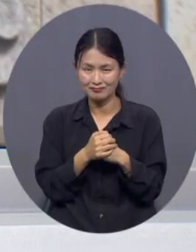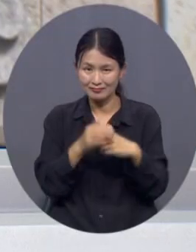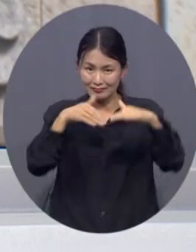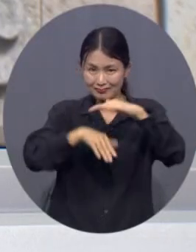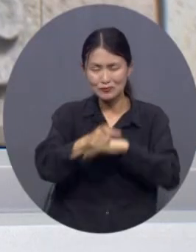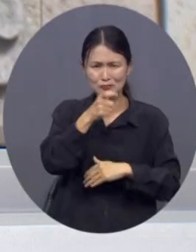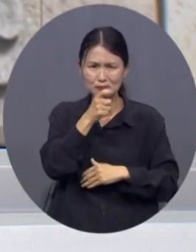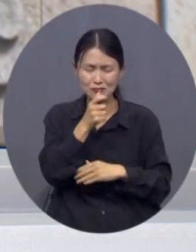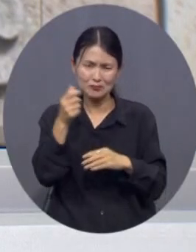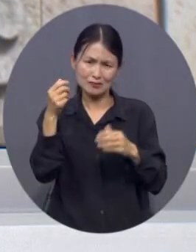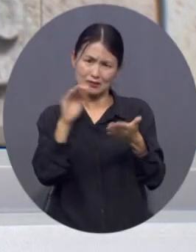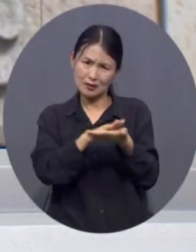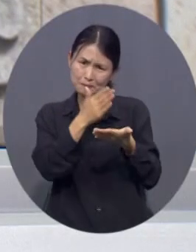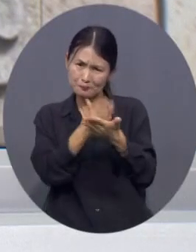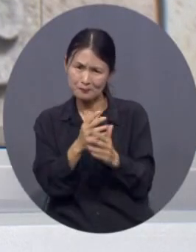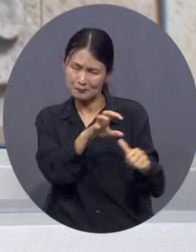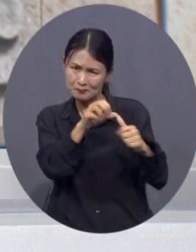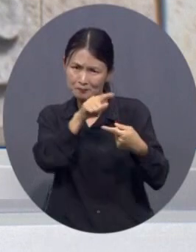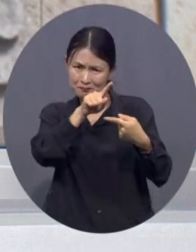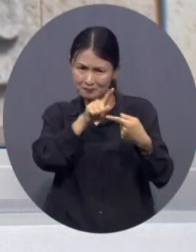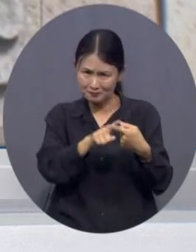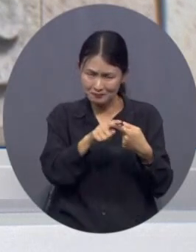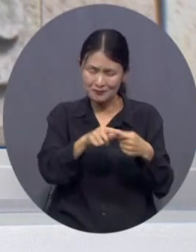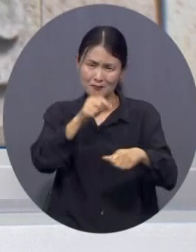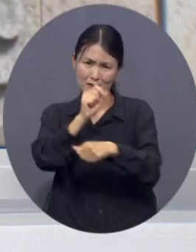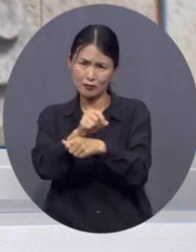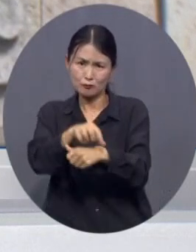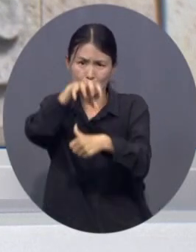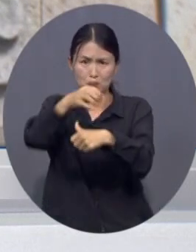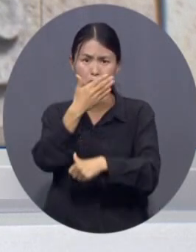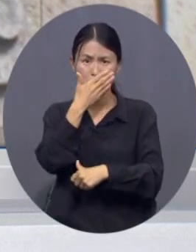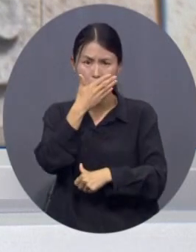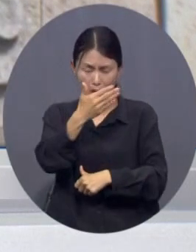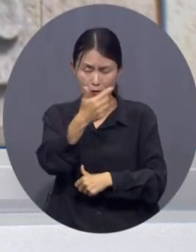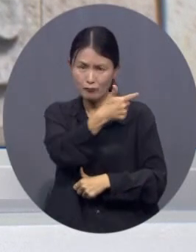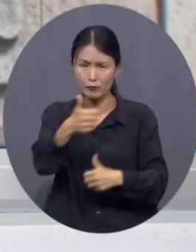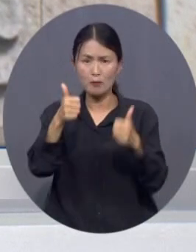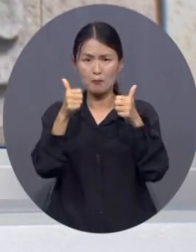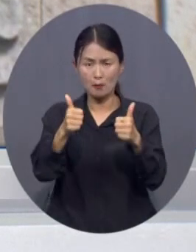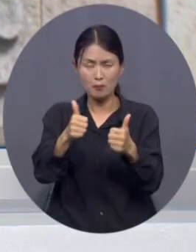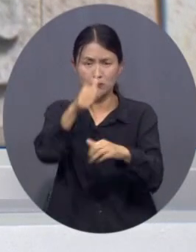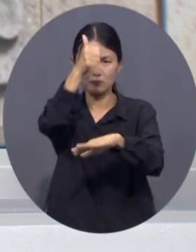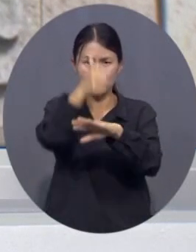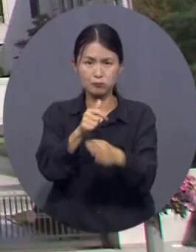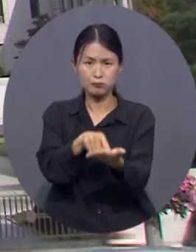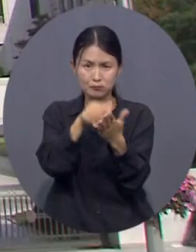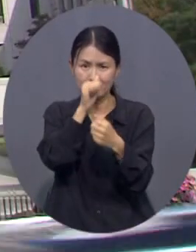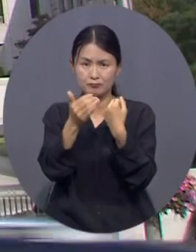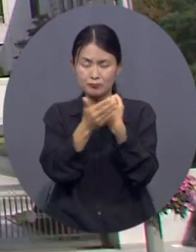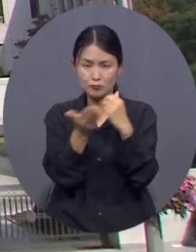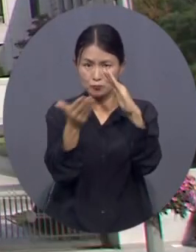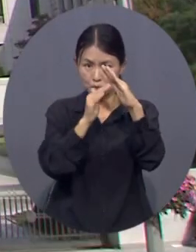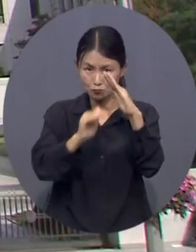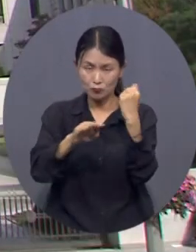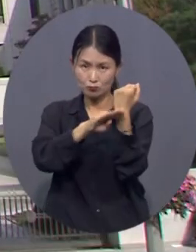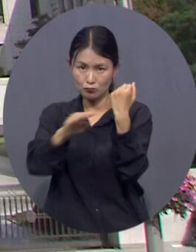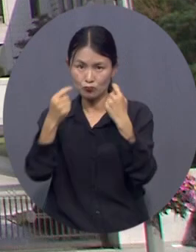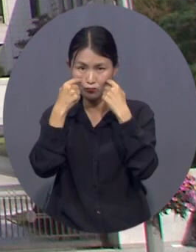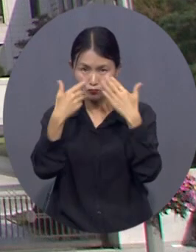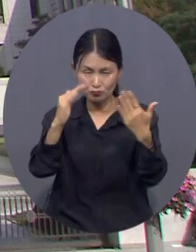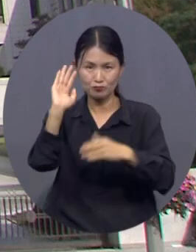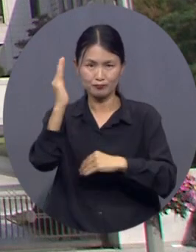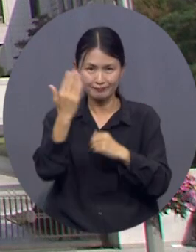지하수의 개발과 이용은 행정의 규제 대상이라는 대법원 판단이 나와 지하수의 공적관리 기준이